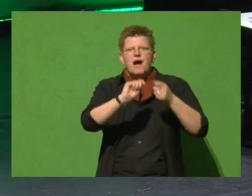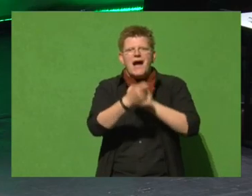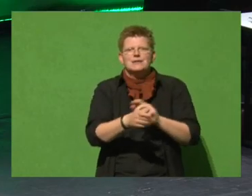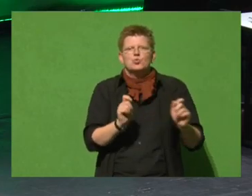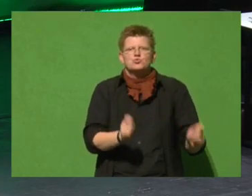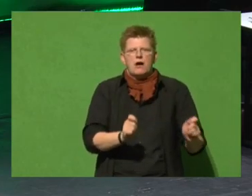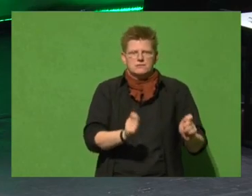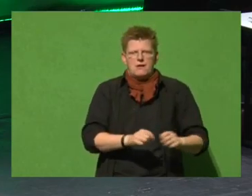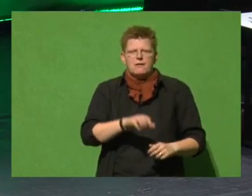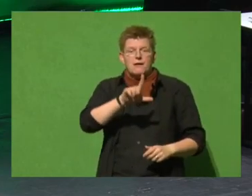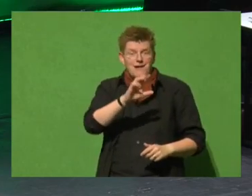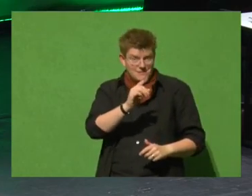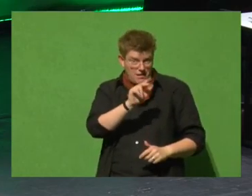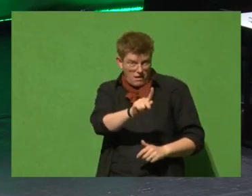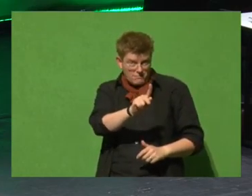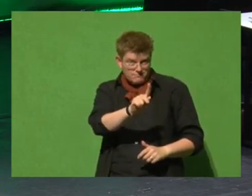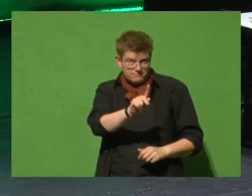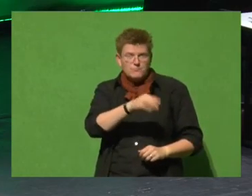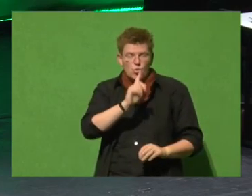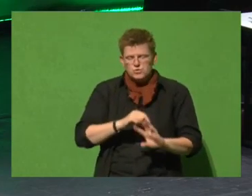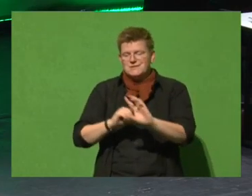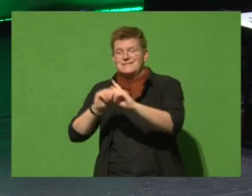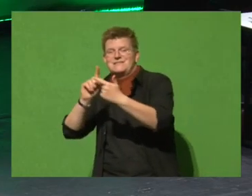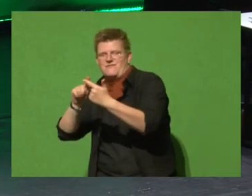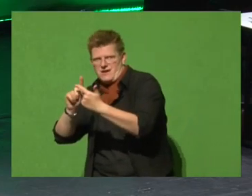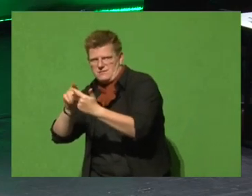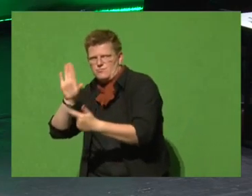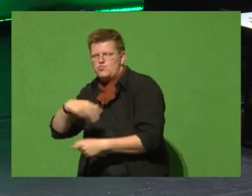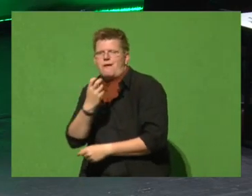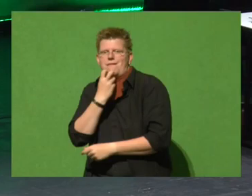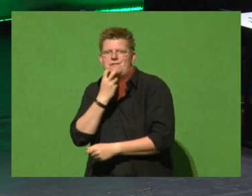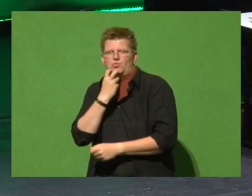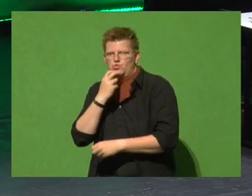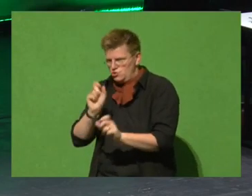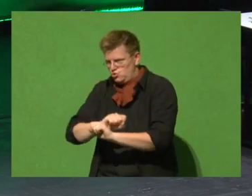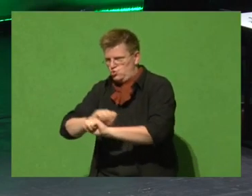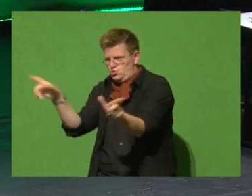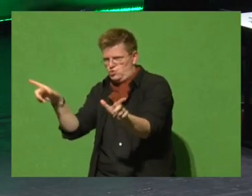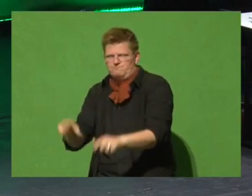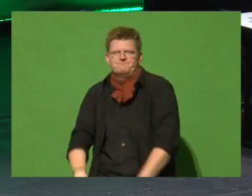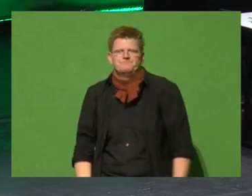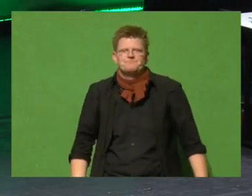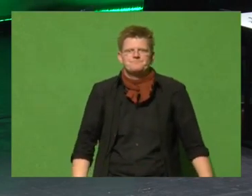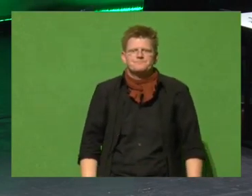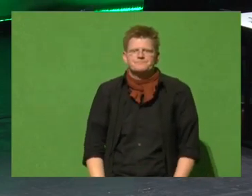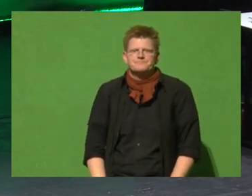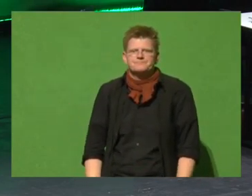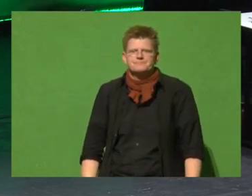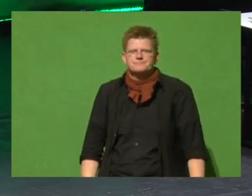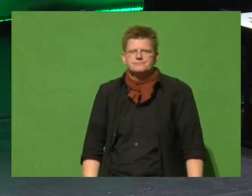LDK und dann erst im Anschluss nach der Frage der elektronischen Versendung. Beides braucht